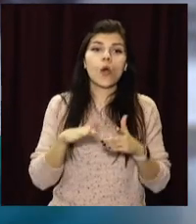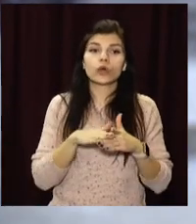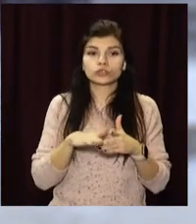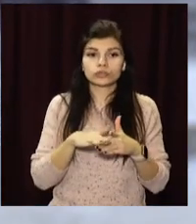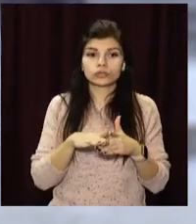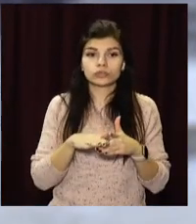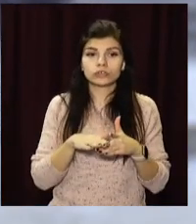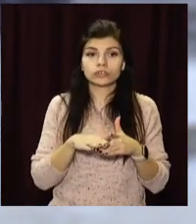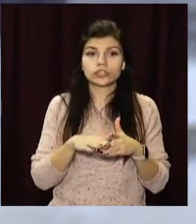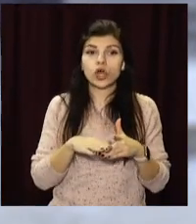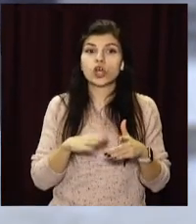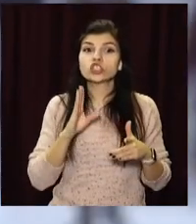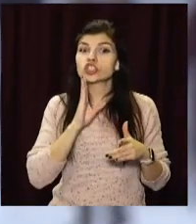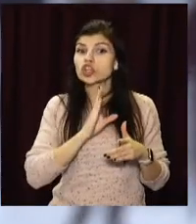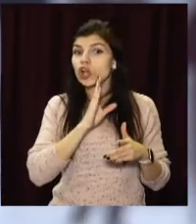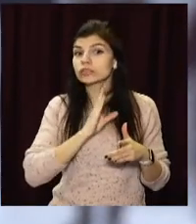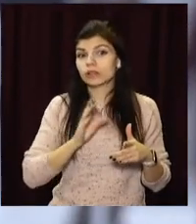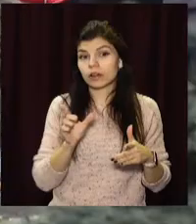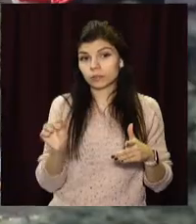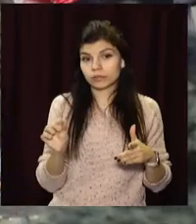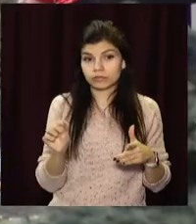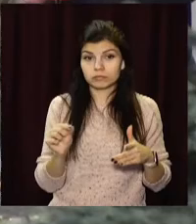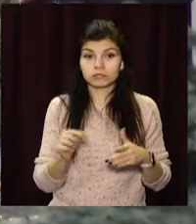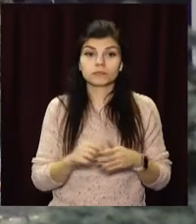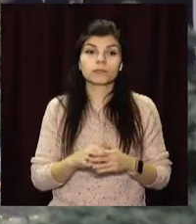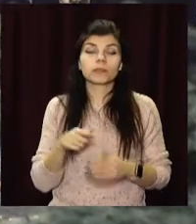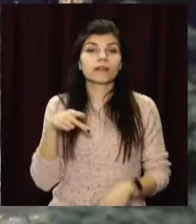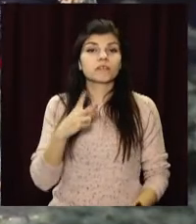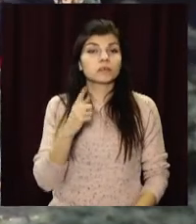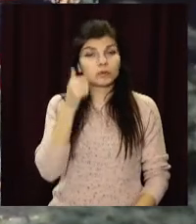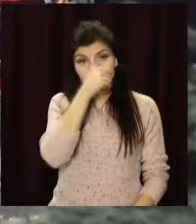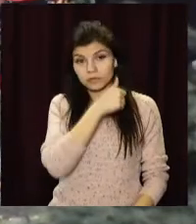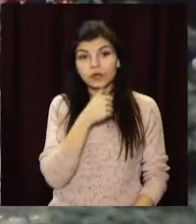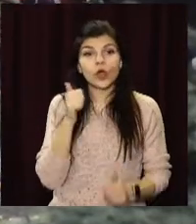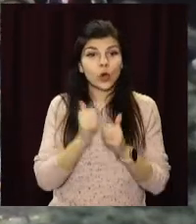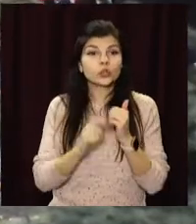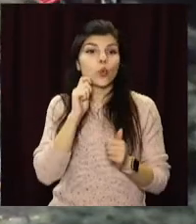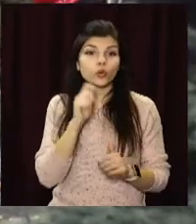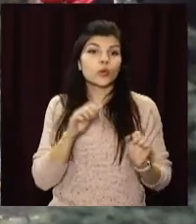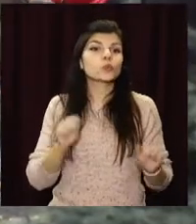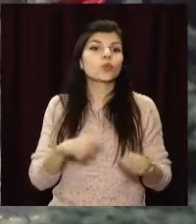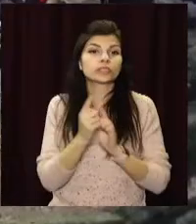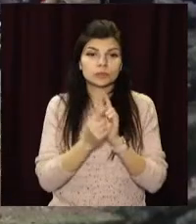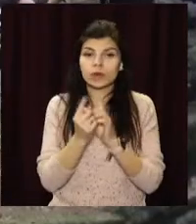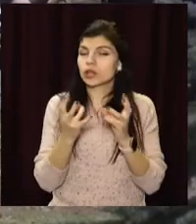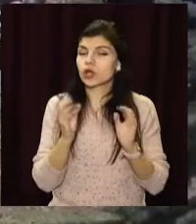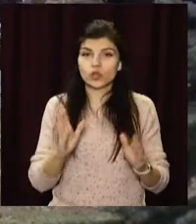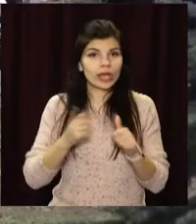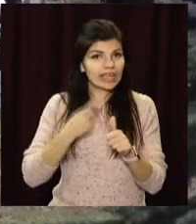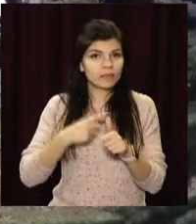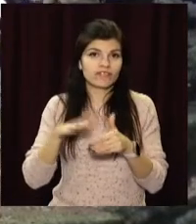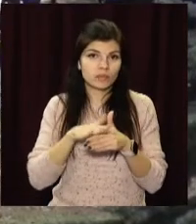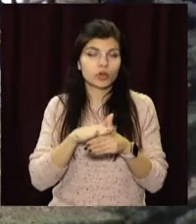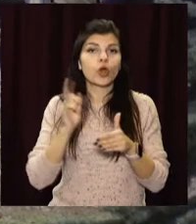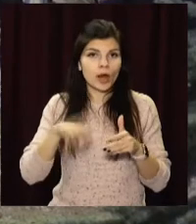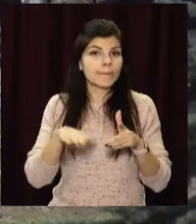отчество женським полом Ядвігович. З 2021 року кожен українець може змінити не лише ім'я та прізвище, а